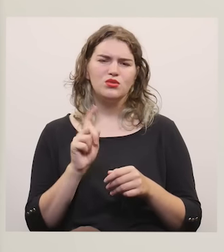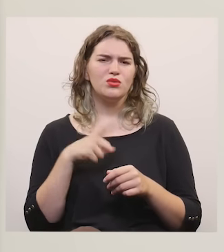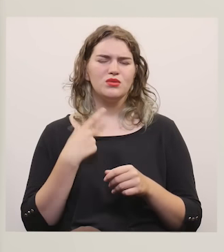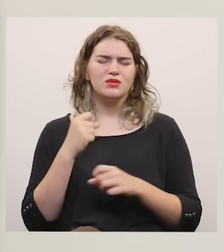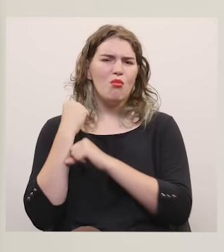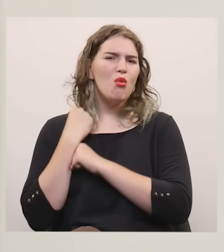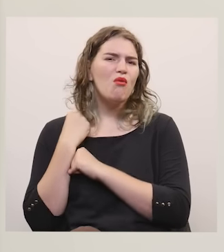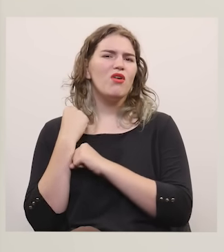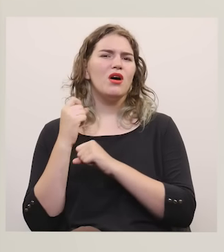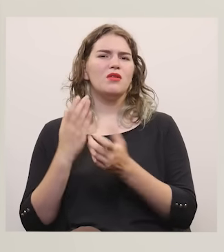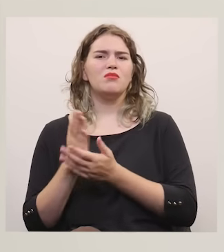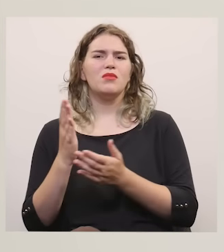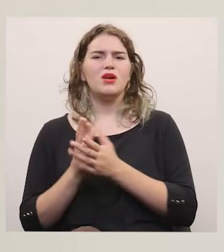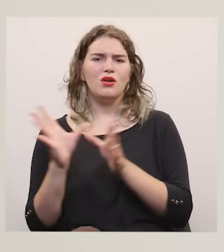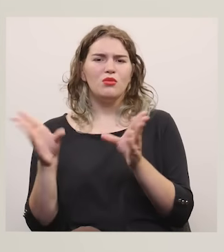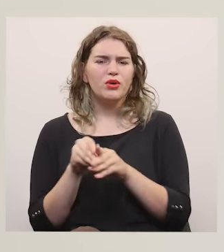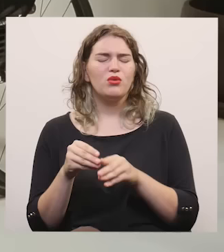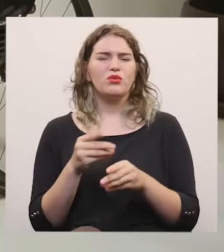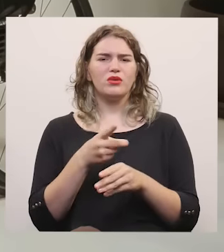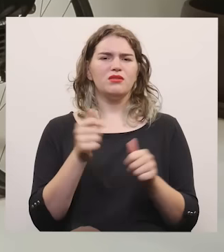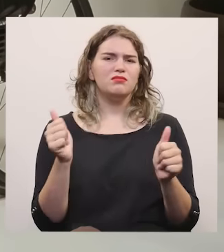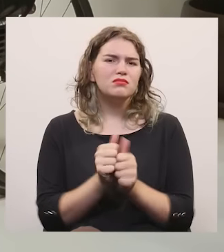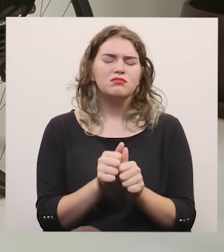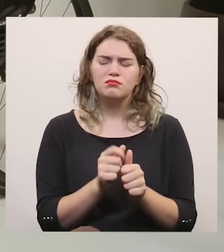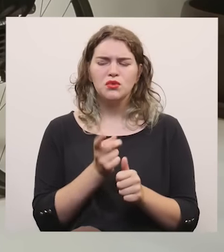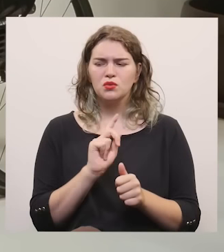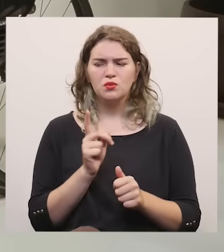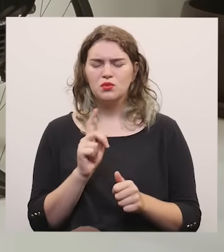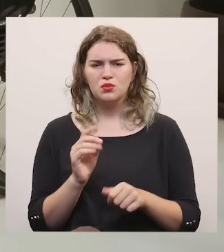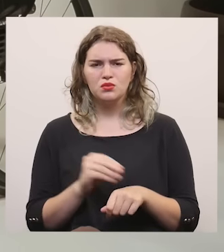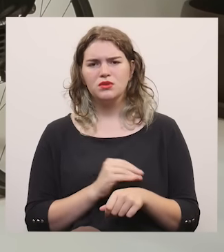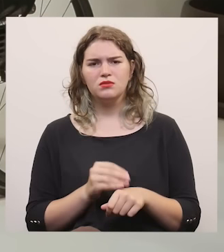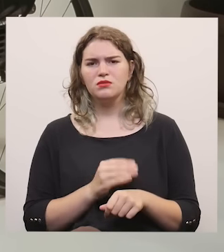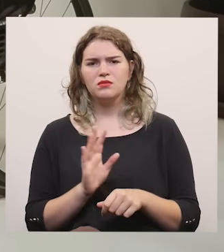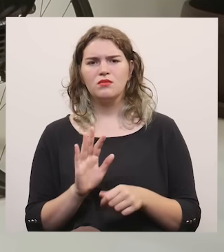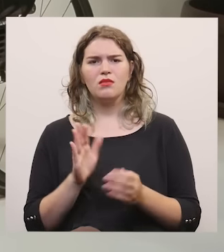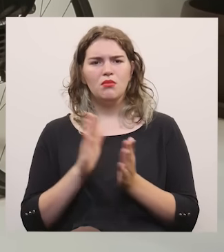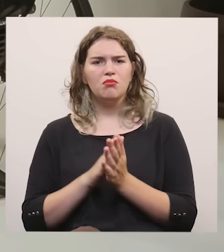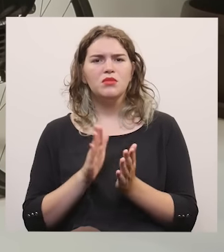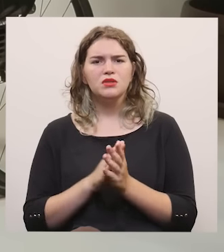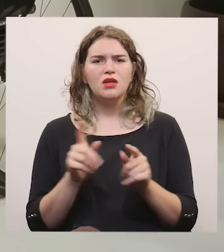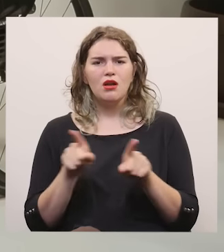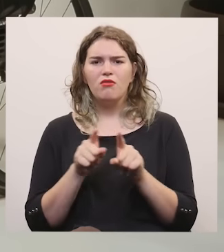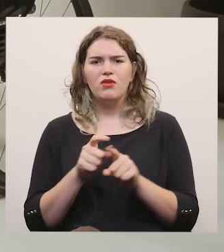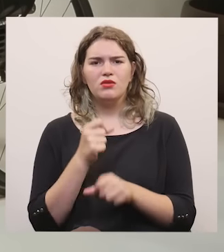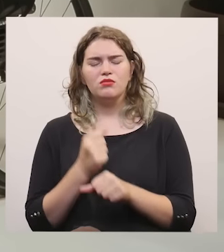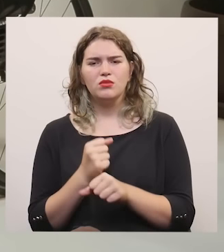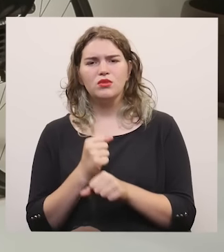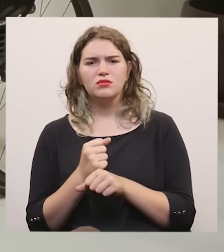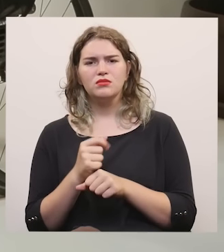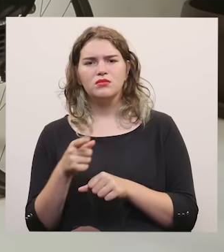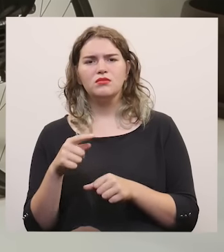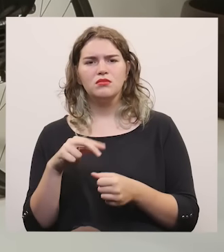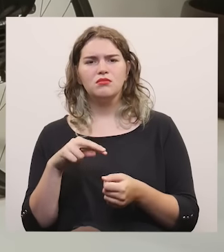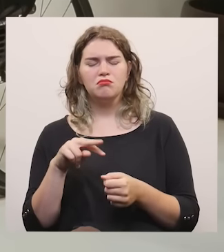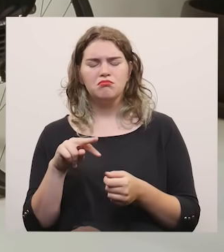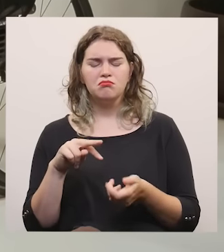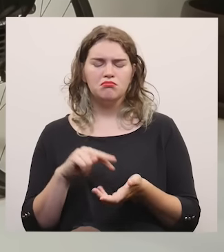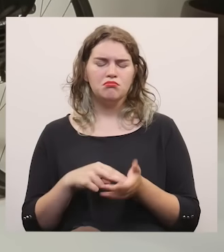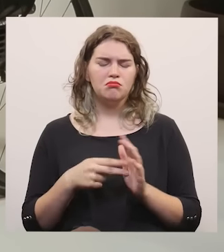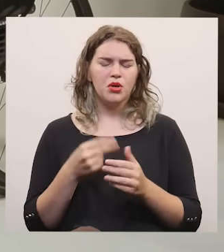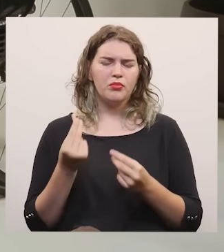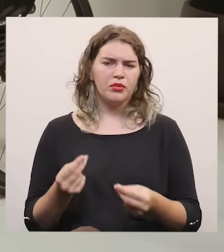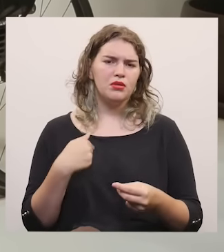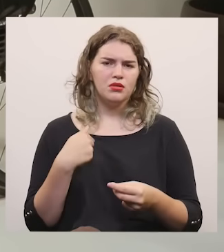se pare o povară să fie dependent deloc, de tine? Deloc, nu. Nu. Deloc. Tu ți-ai păstrat și locul de muncă, da. Deci el se descurcă pe perioada că tu ești la muncă.